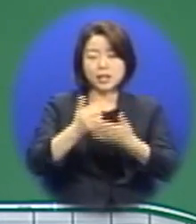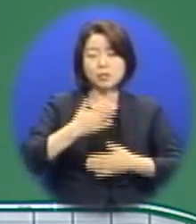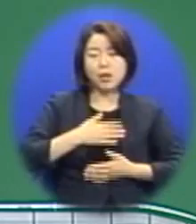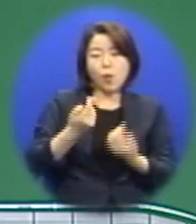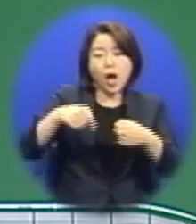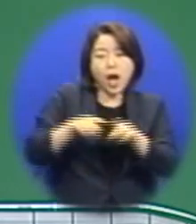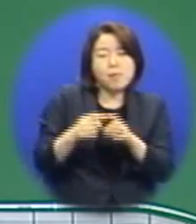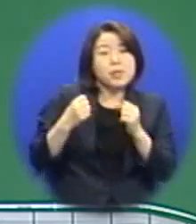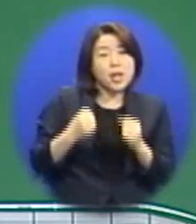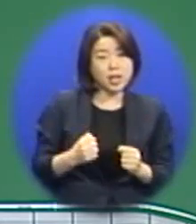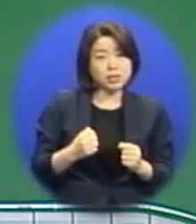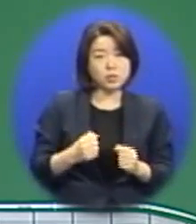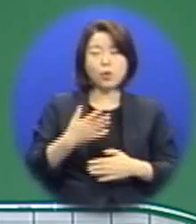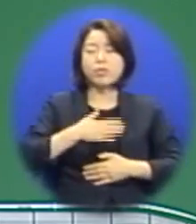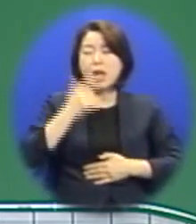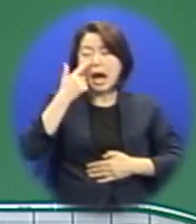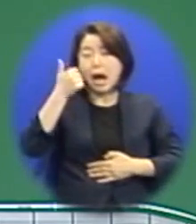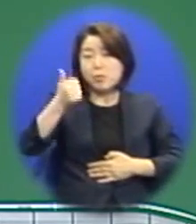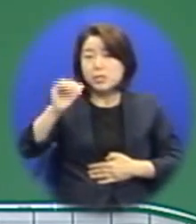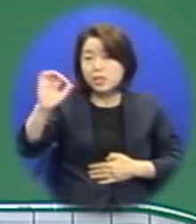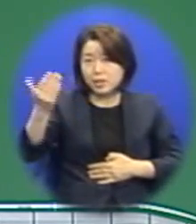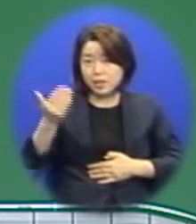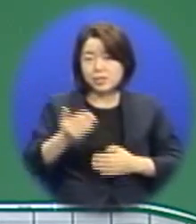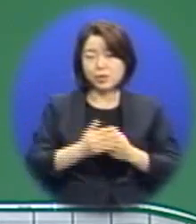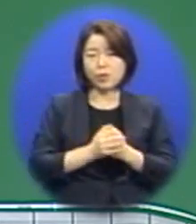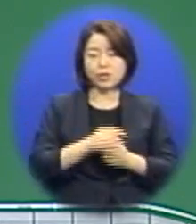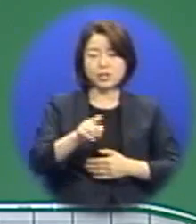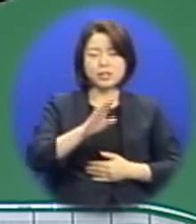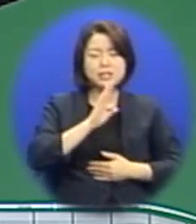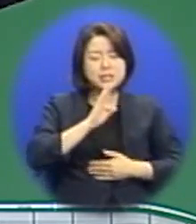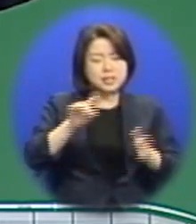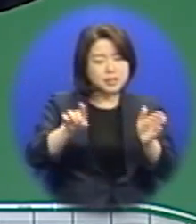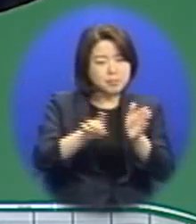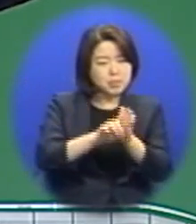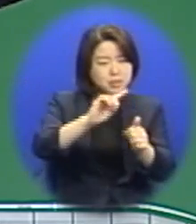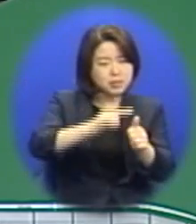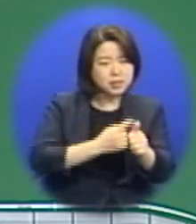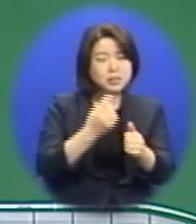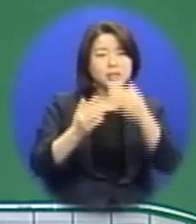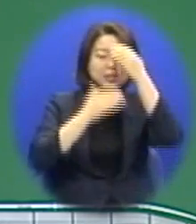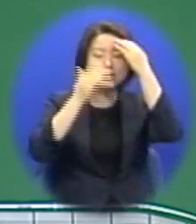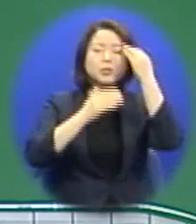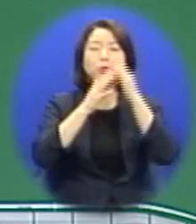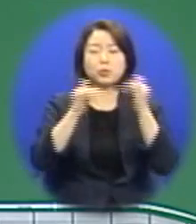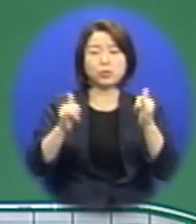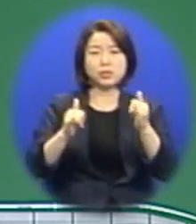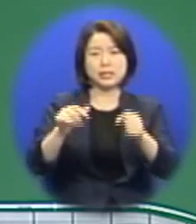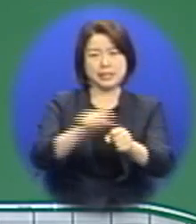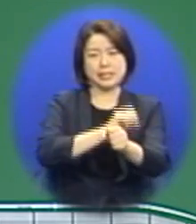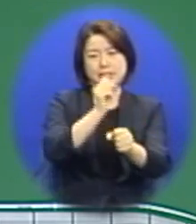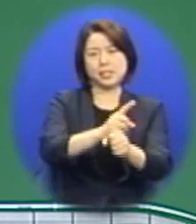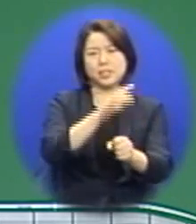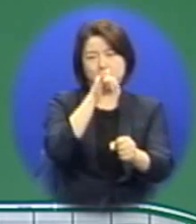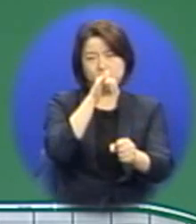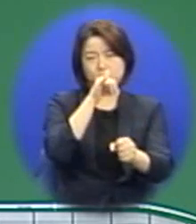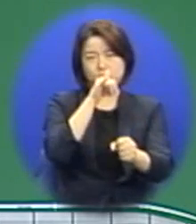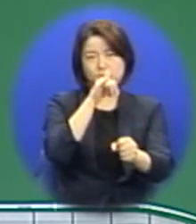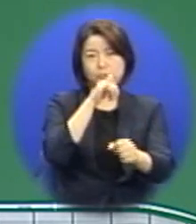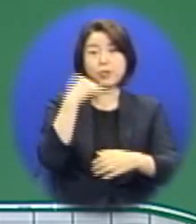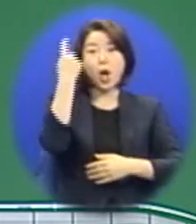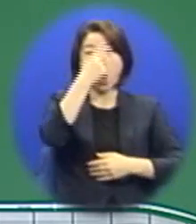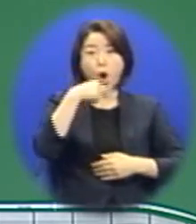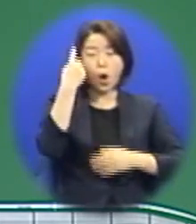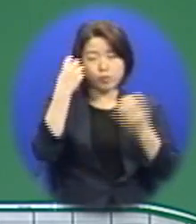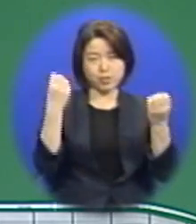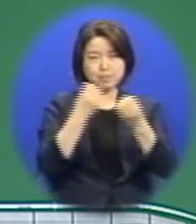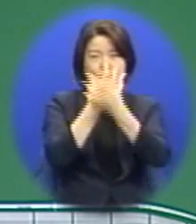계시고 내 아버지가 되신다. 이게 진짜 믿어지는 성도는 특징이 있습니다. 얼굴이